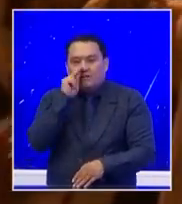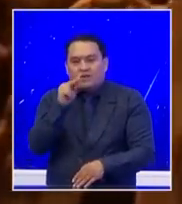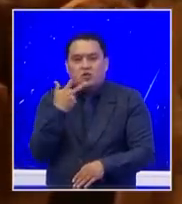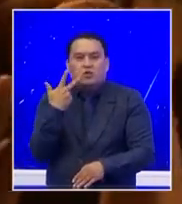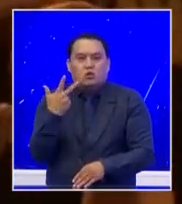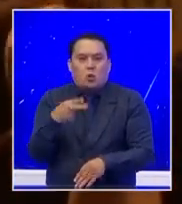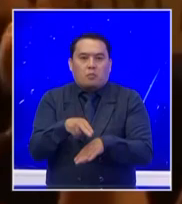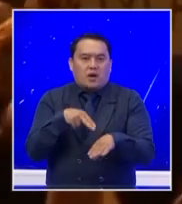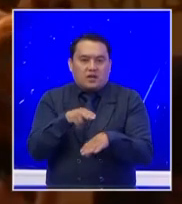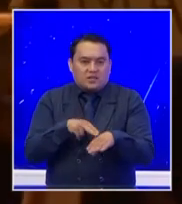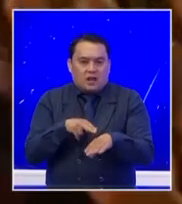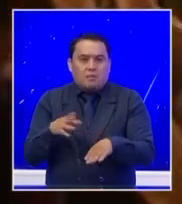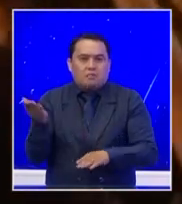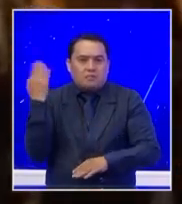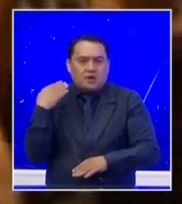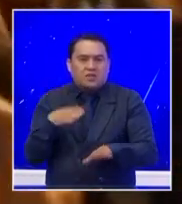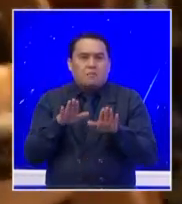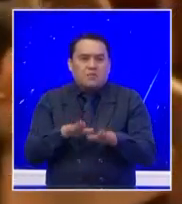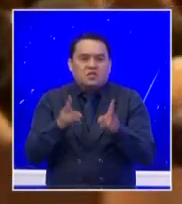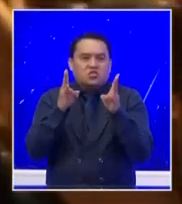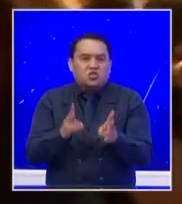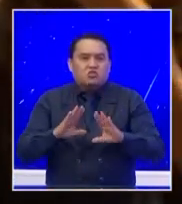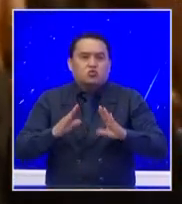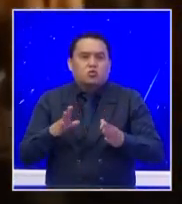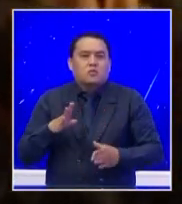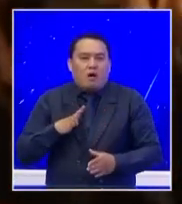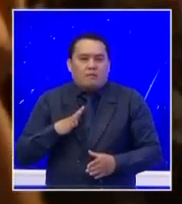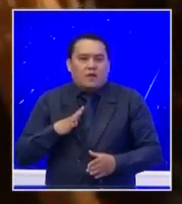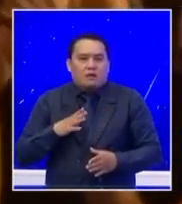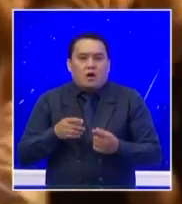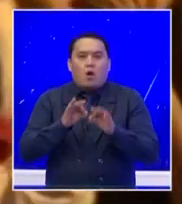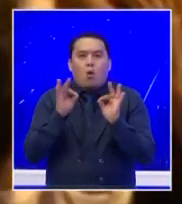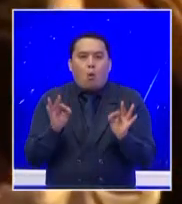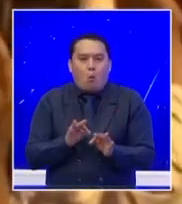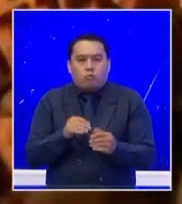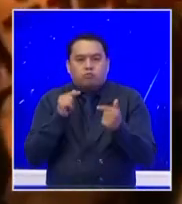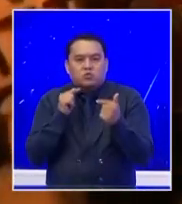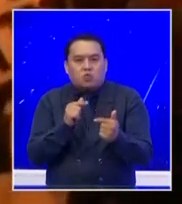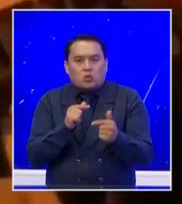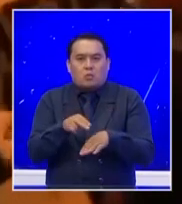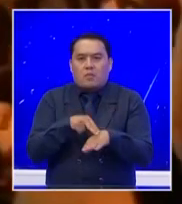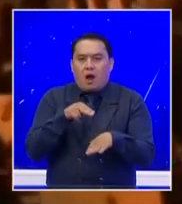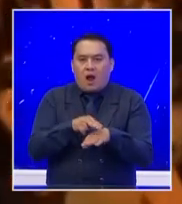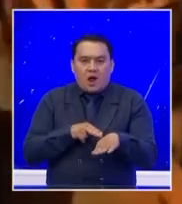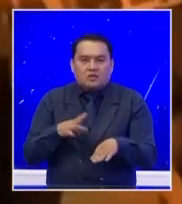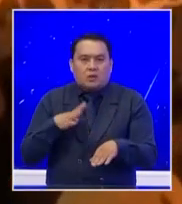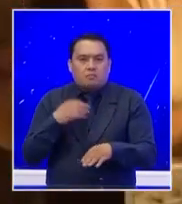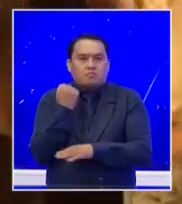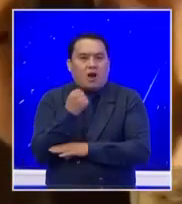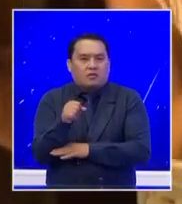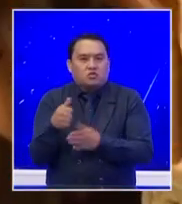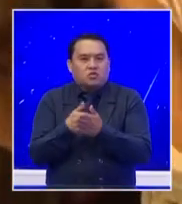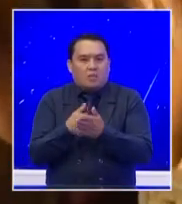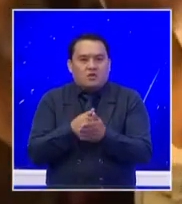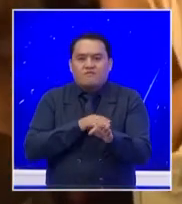3 правоохранителям, бывшим на месте происшествия. Таким образом, протестующие против действий стражи порядка одержали победу,